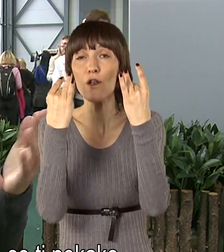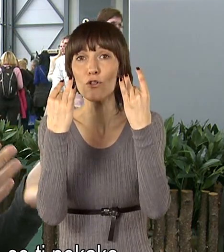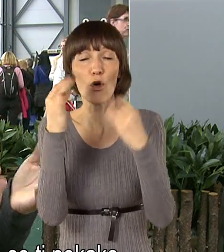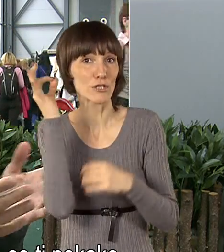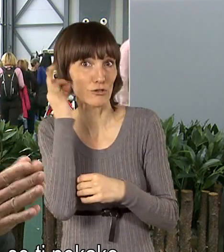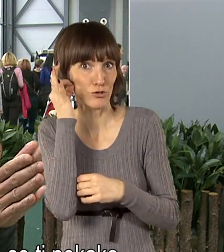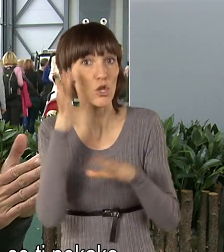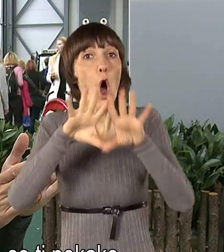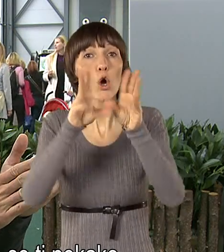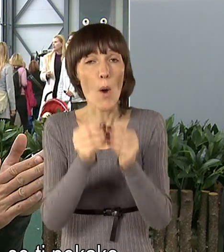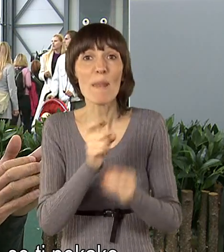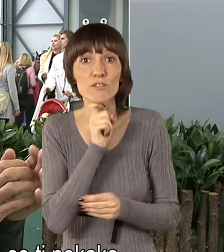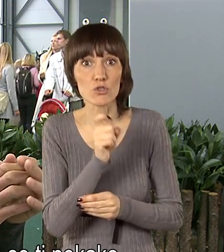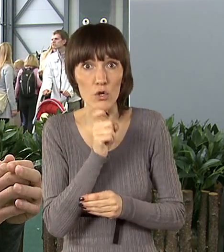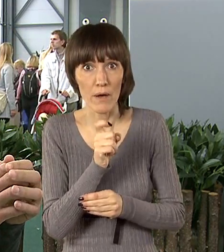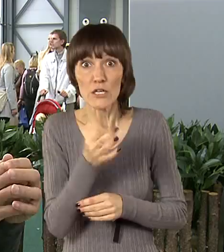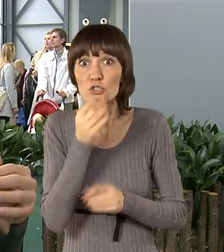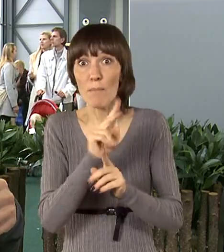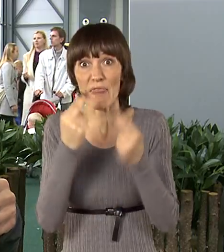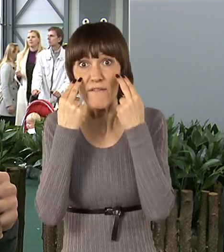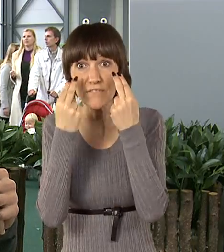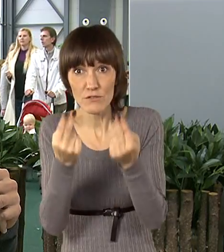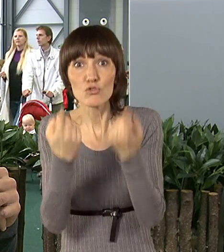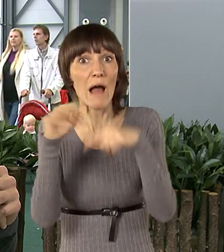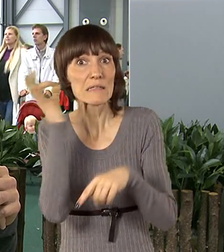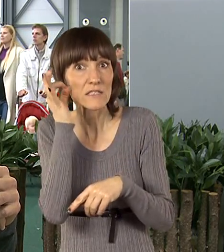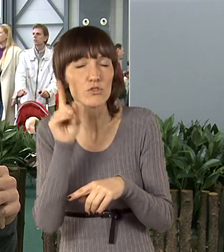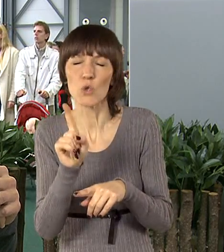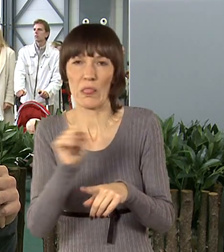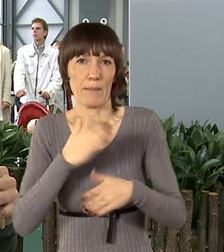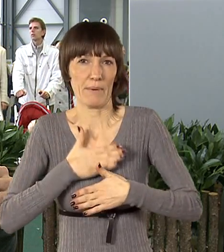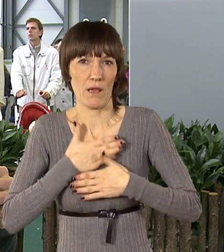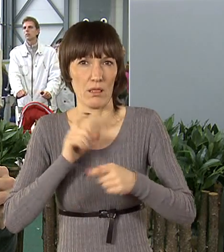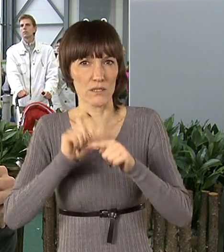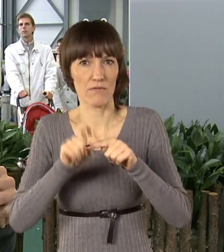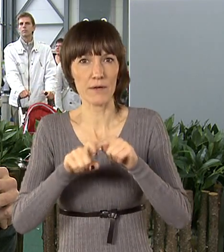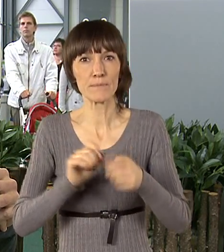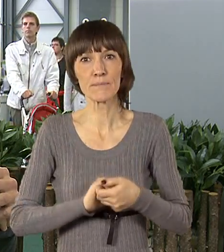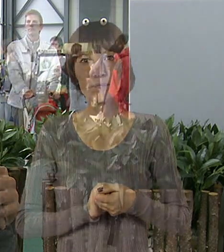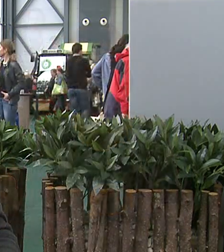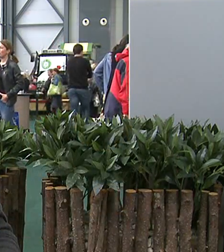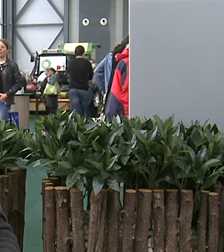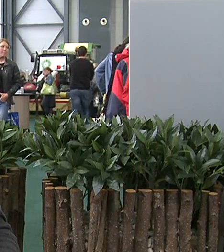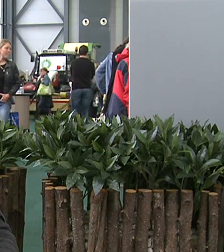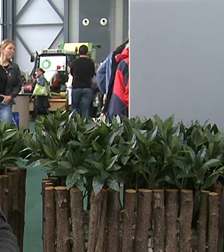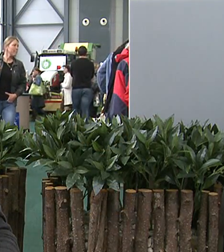lahko slišiš zgodbo, ne, celo. Medtem ko tako, ko ne vidiš, je to neprijetno, ne.